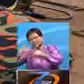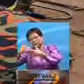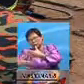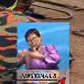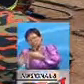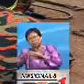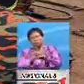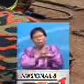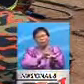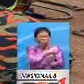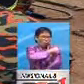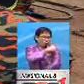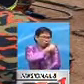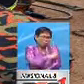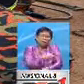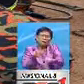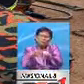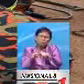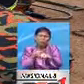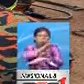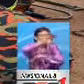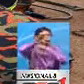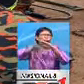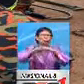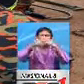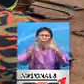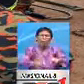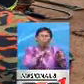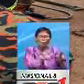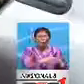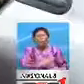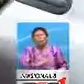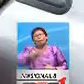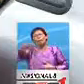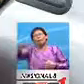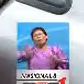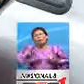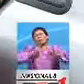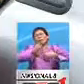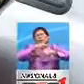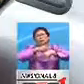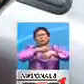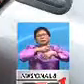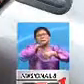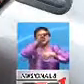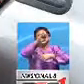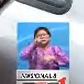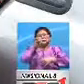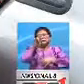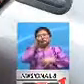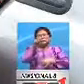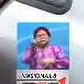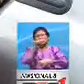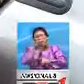cedera dirawat di hospital yang sama. Kesemua mereka sedang dalam perjalanan untuk pulang berhari raya di Jengka dan Maran.